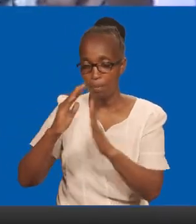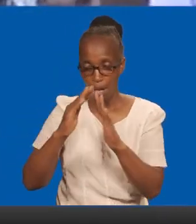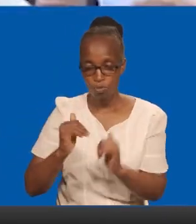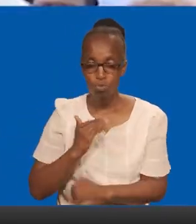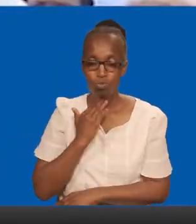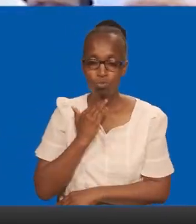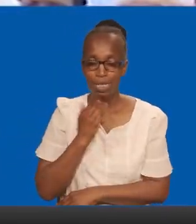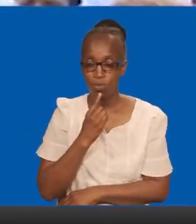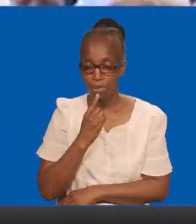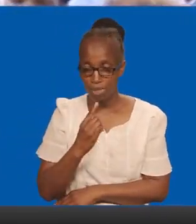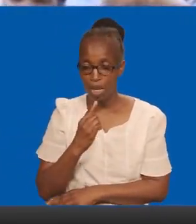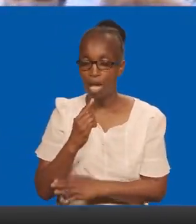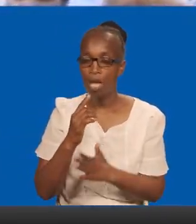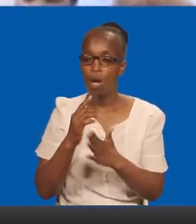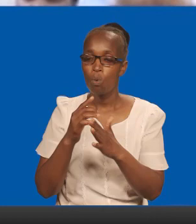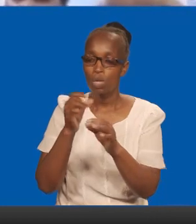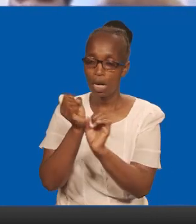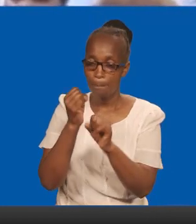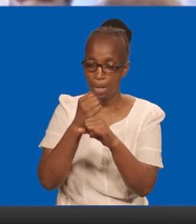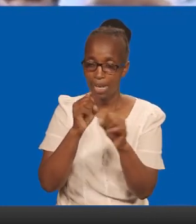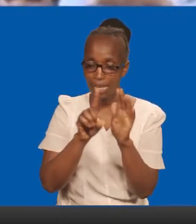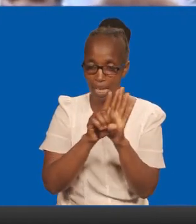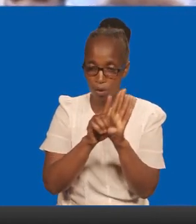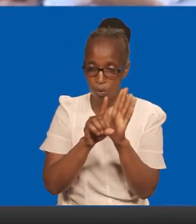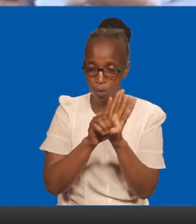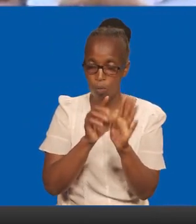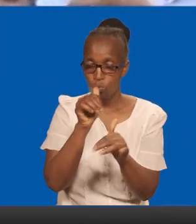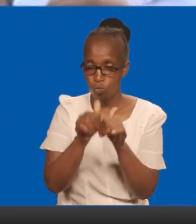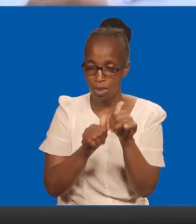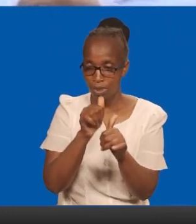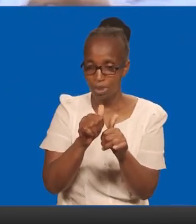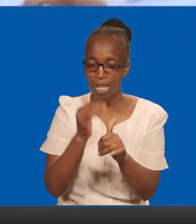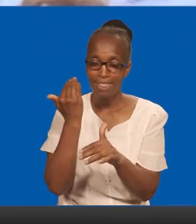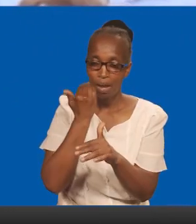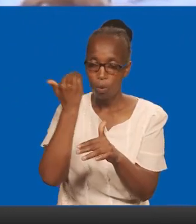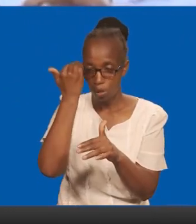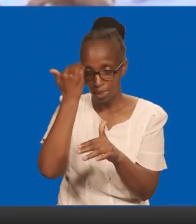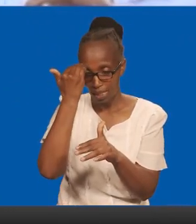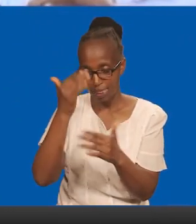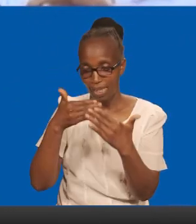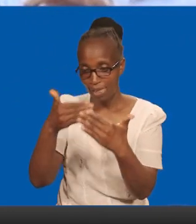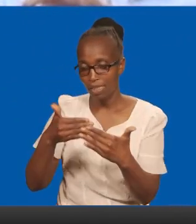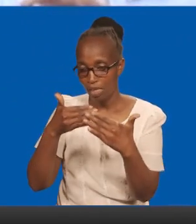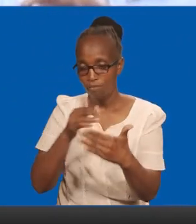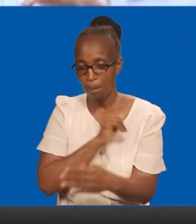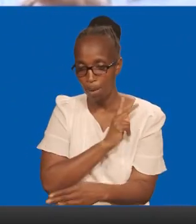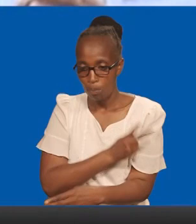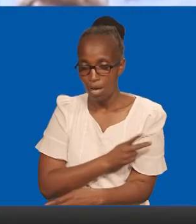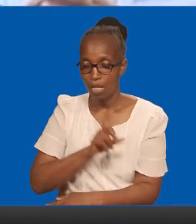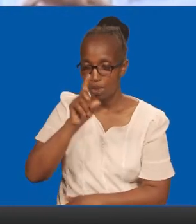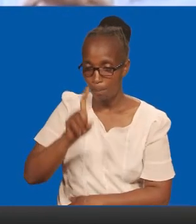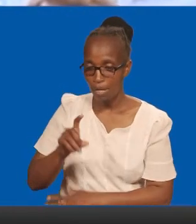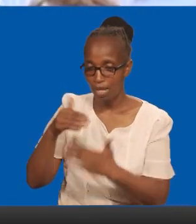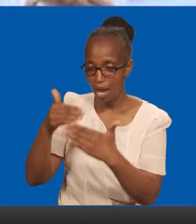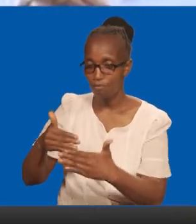hizo. I want to say for the avoidance of doubt, we are already making the law that the court authorized that we go and make the